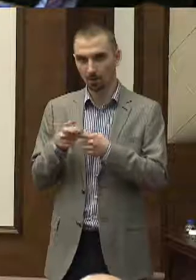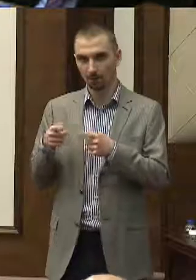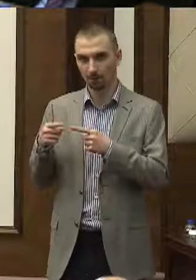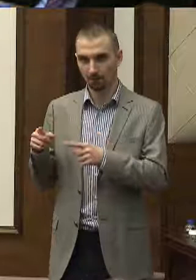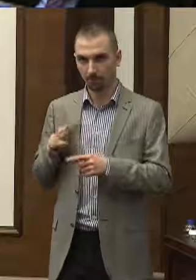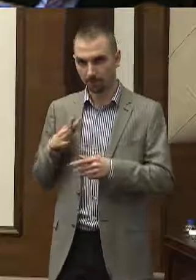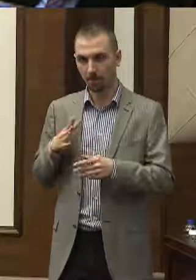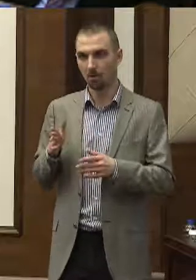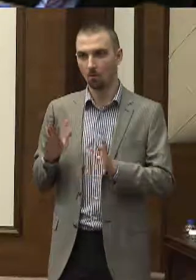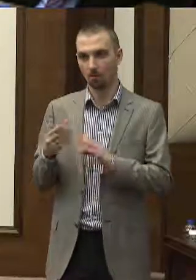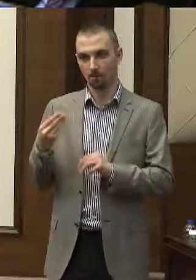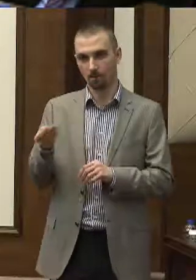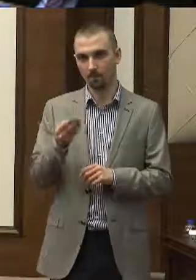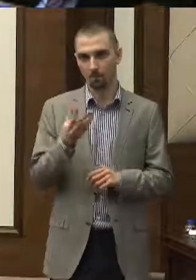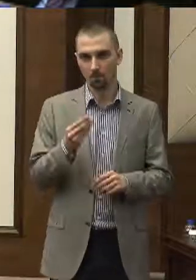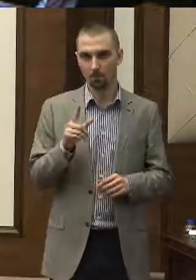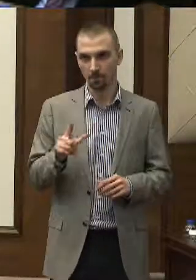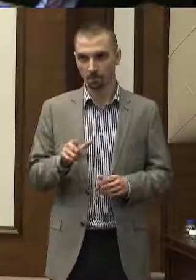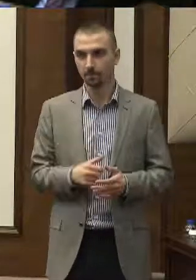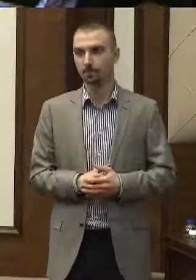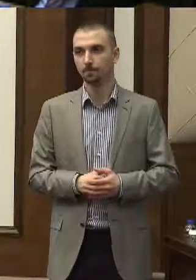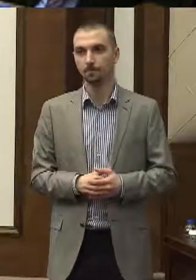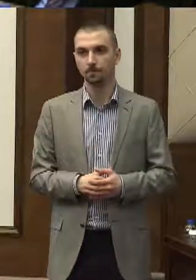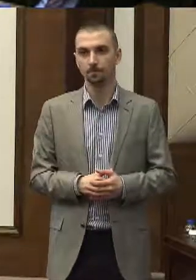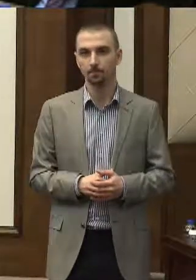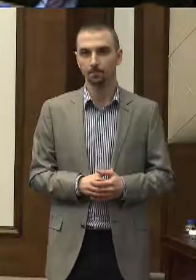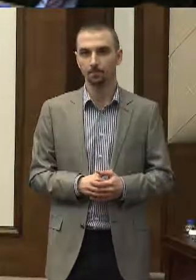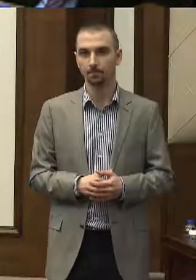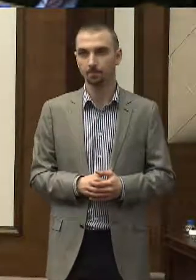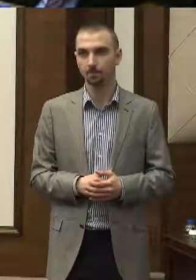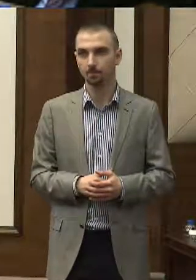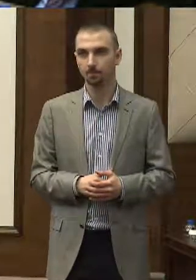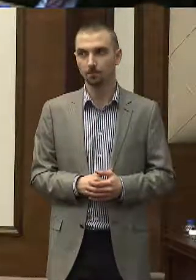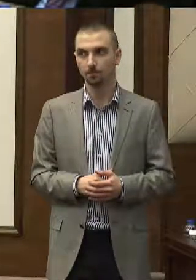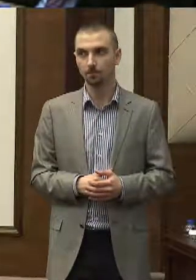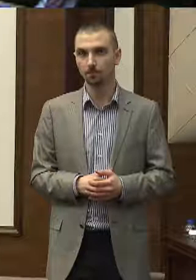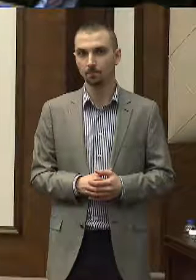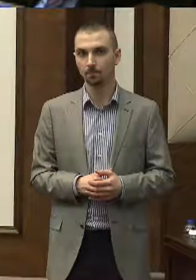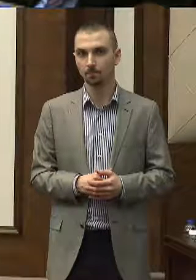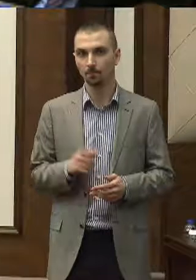Değerli arkadaşlar, bilginiz dahilinde daha açılışını yapmadık. Mimar Sinan Belediye Hizmet Binası'yla